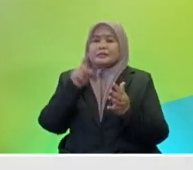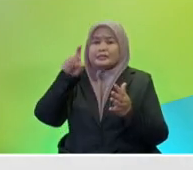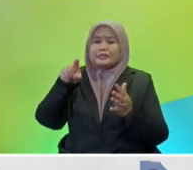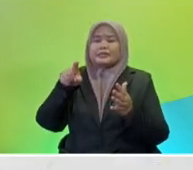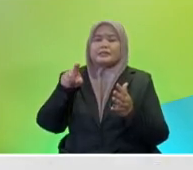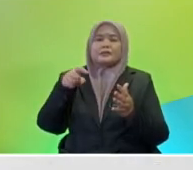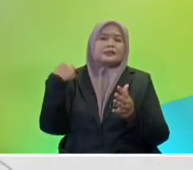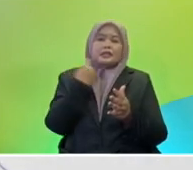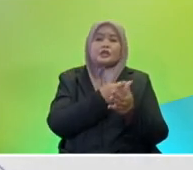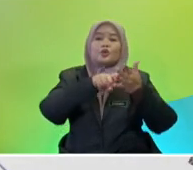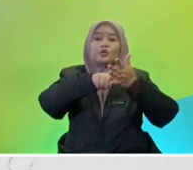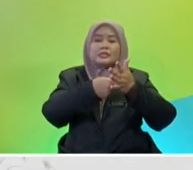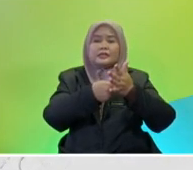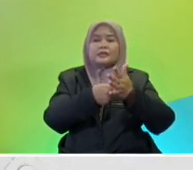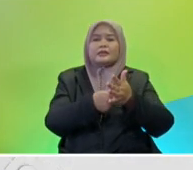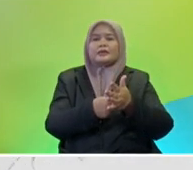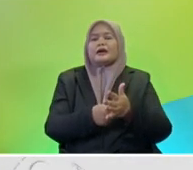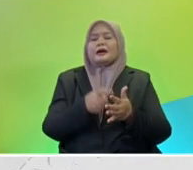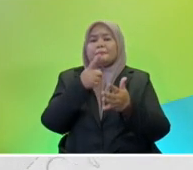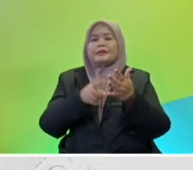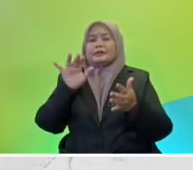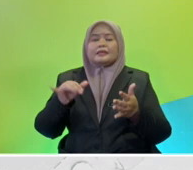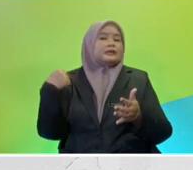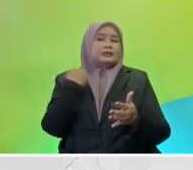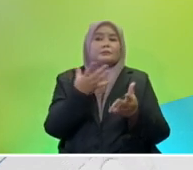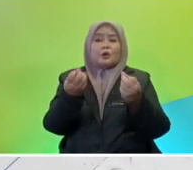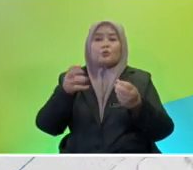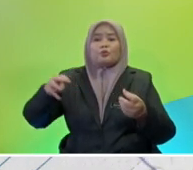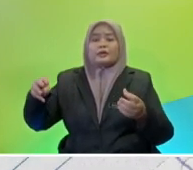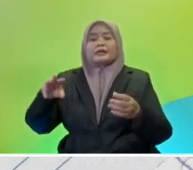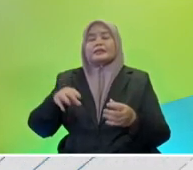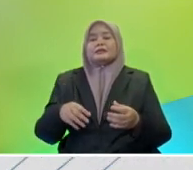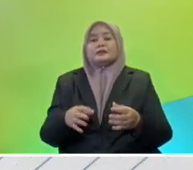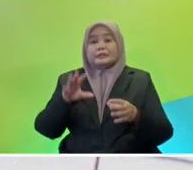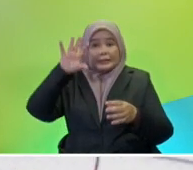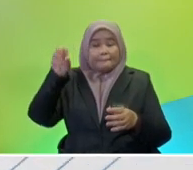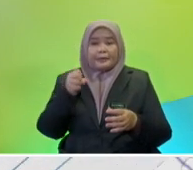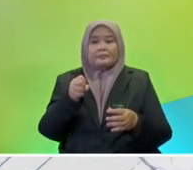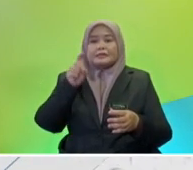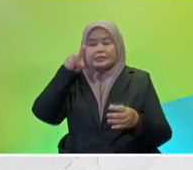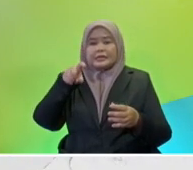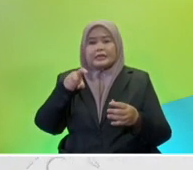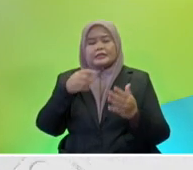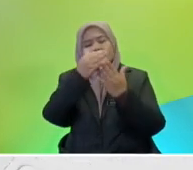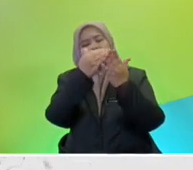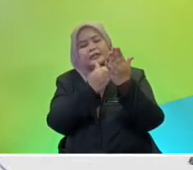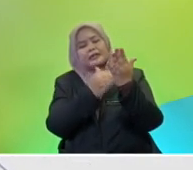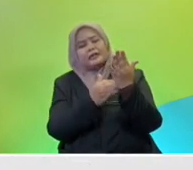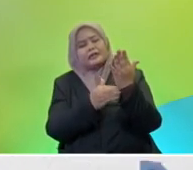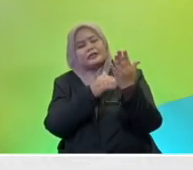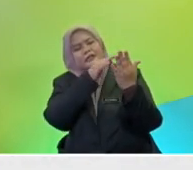Kita uji yang kita ingin murid capai perlu Adas ngarai SMA perlu ada record yang